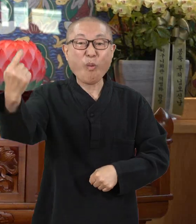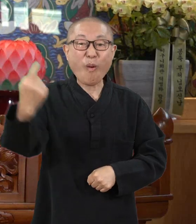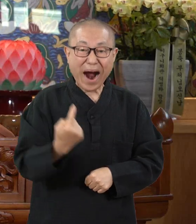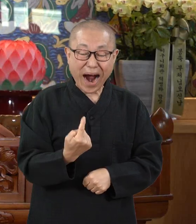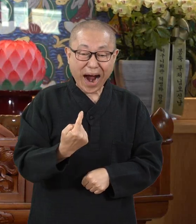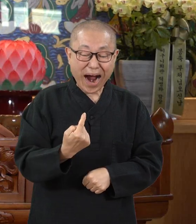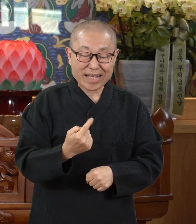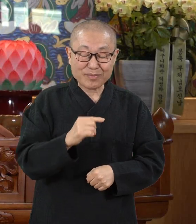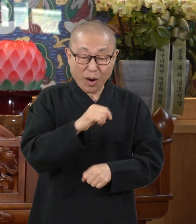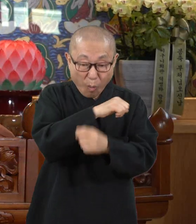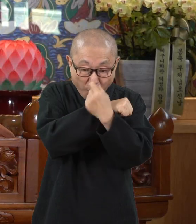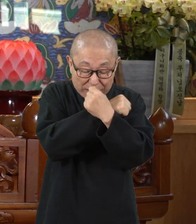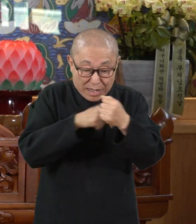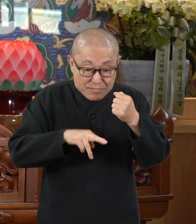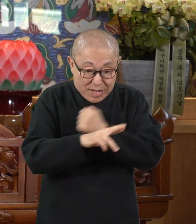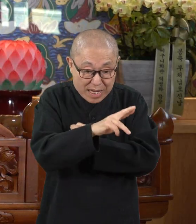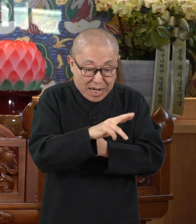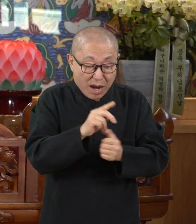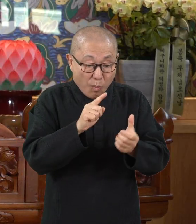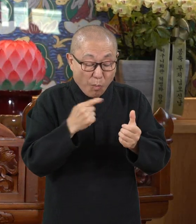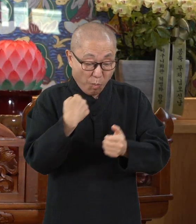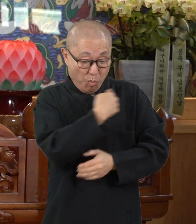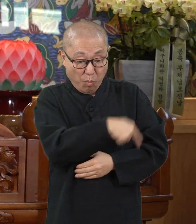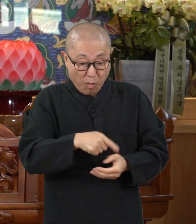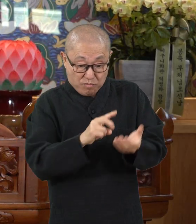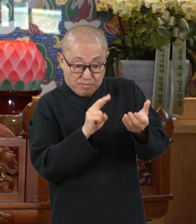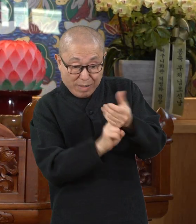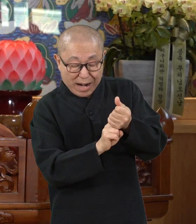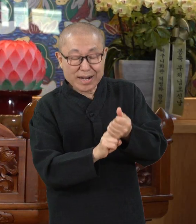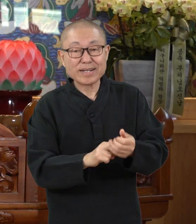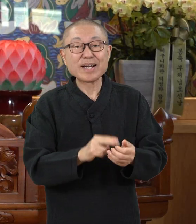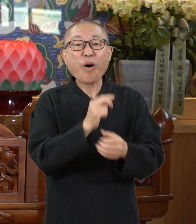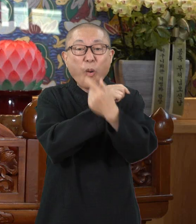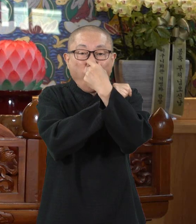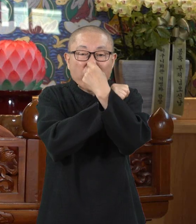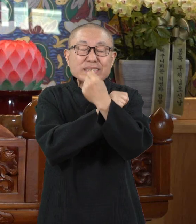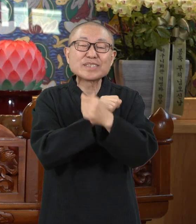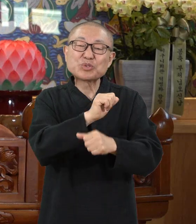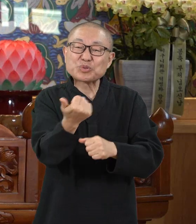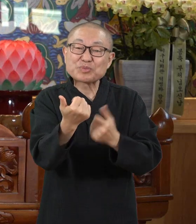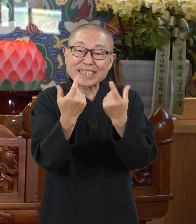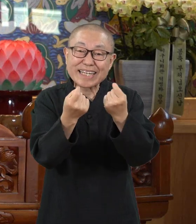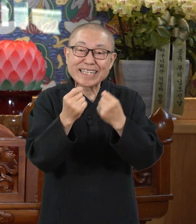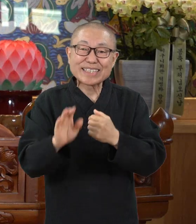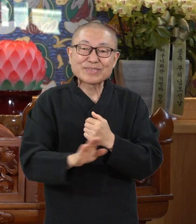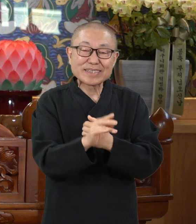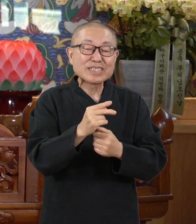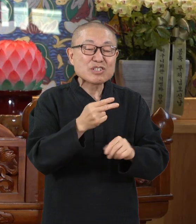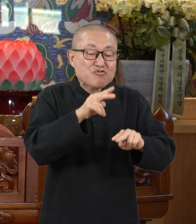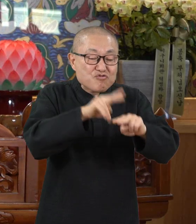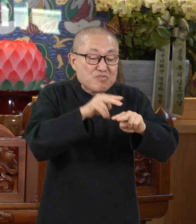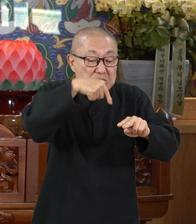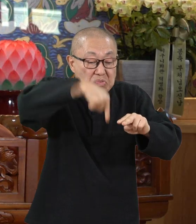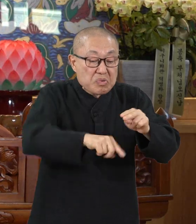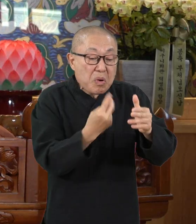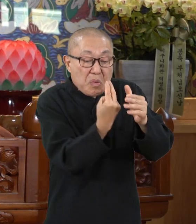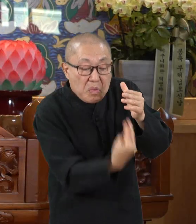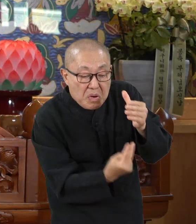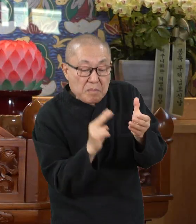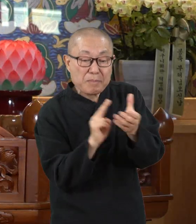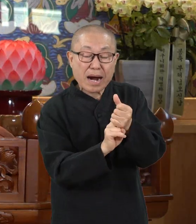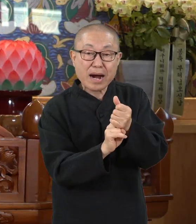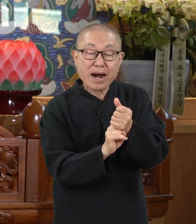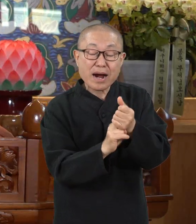코끼리를 피해서 어쨌든 그 성난 코끼리는 죽음의 사자다. 그래서 우물에 숨었어요. 숨어